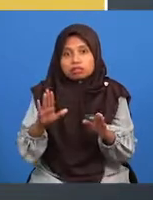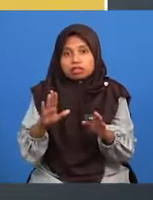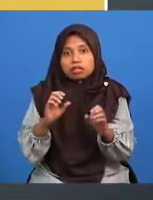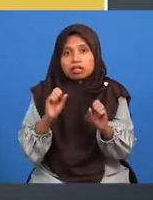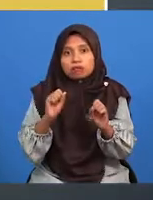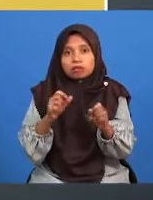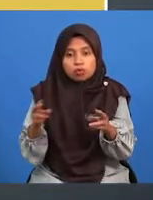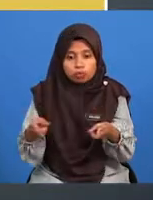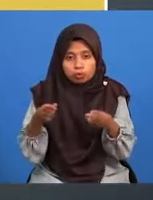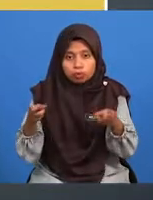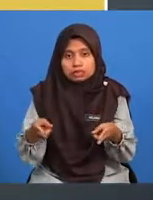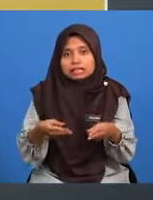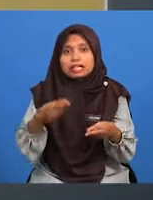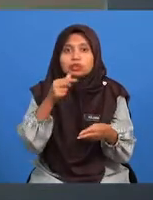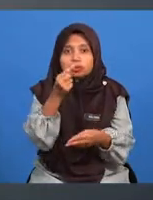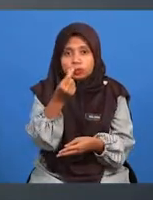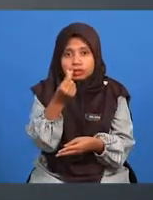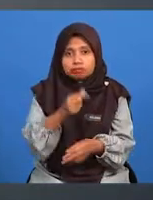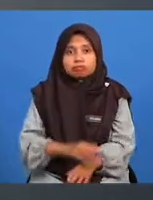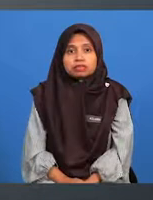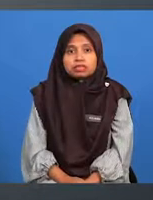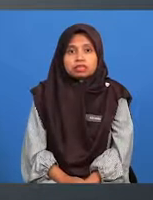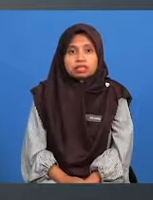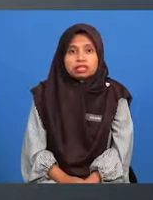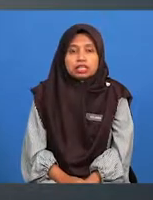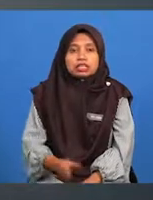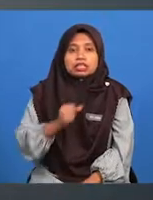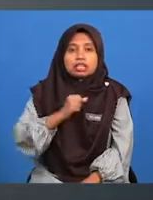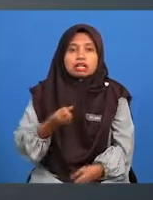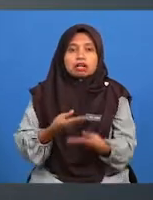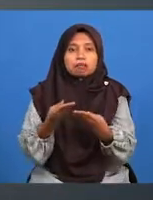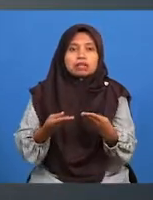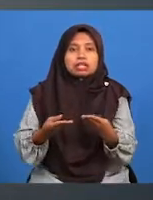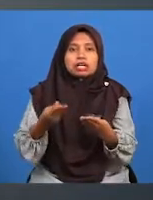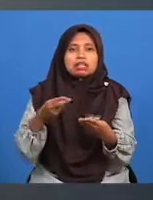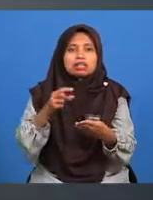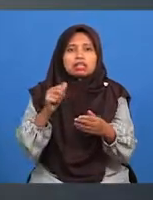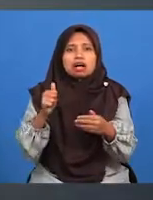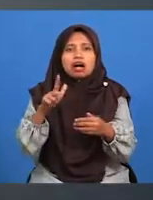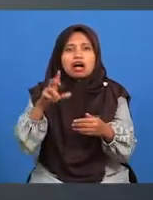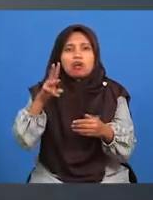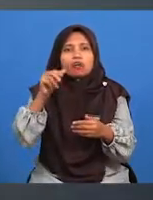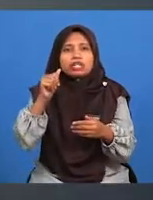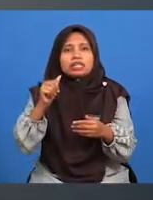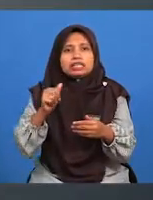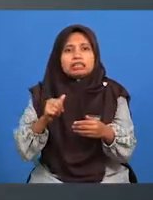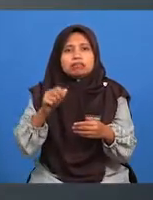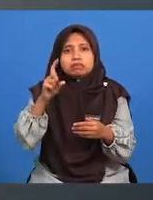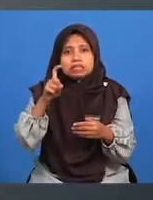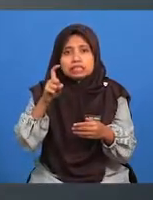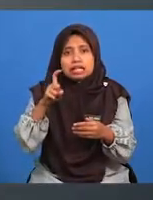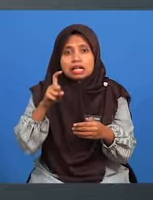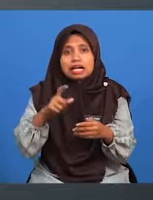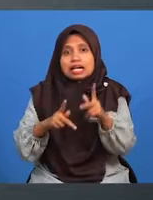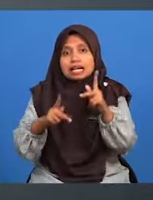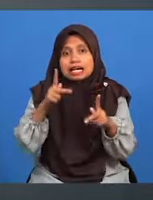daripada menguruskan harta. Syarat bagi harta al-Wadi'ah pula ialah harta